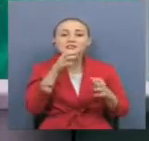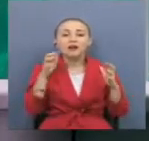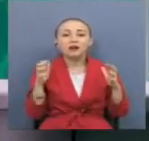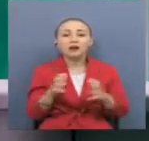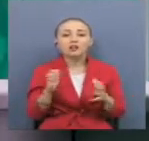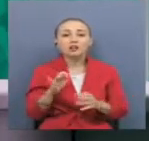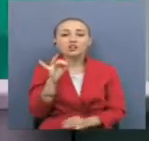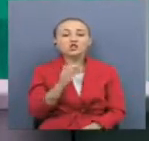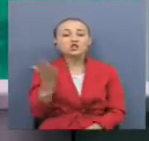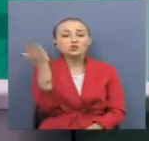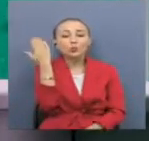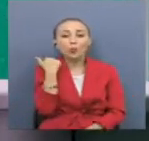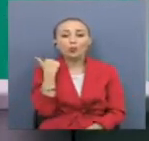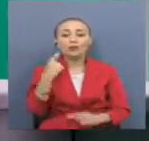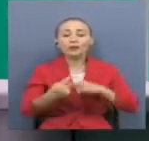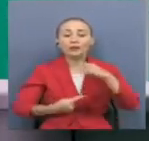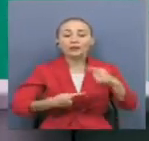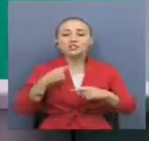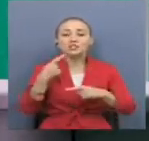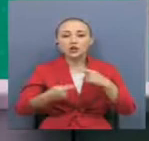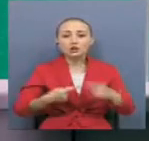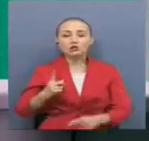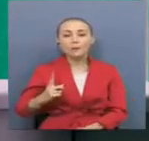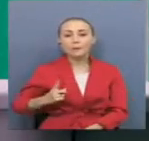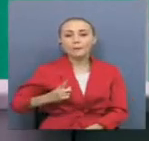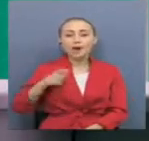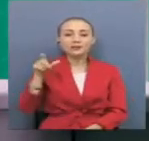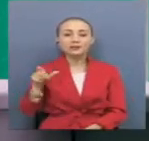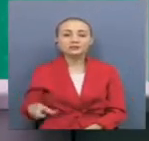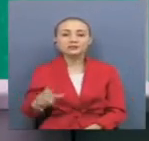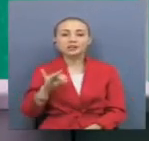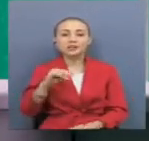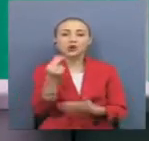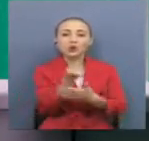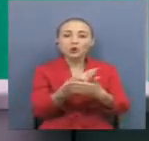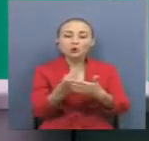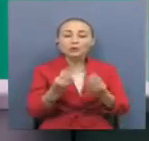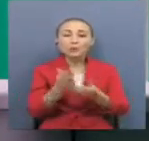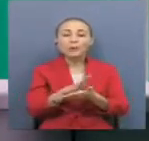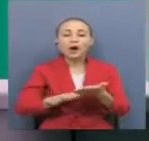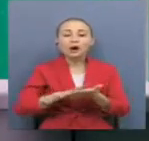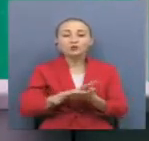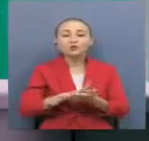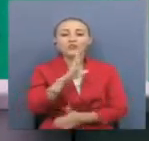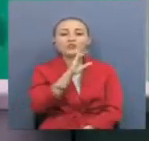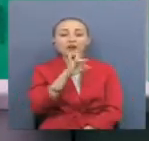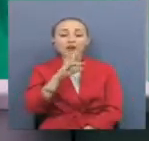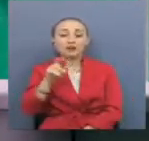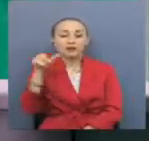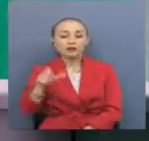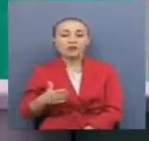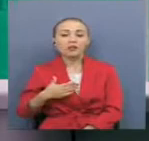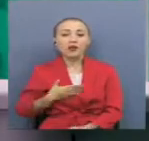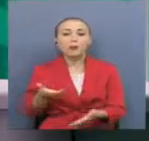ескіні дәріптеу әрқашан ұлттың алғашқы дәстүрлерін сақтаудағы басты құрал болатынын айтады. Біздің келесі сюжет сурет және